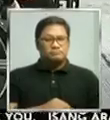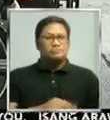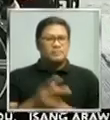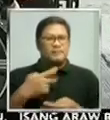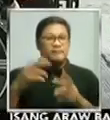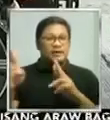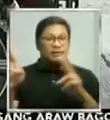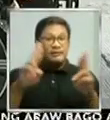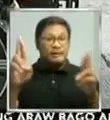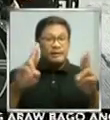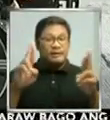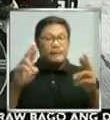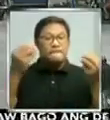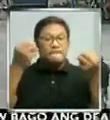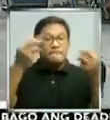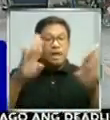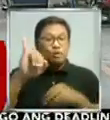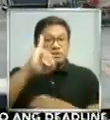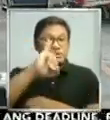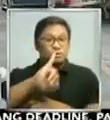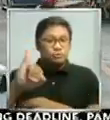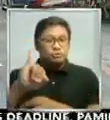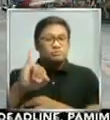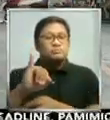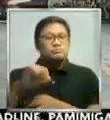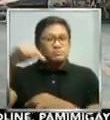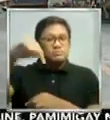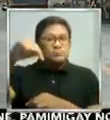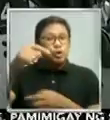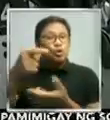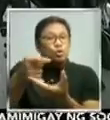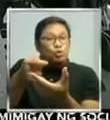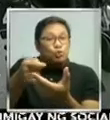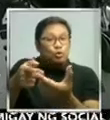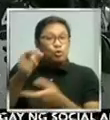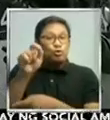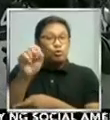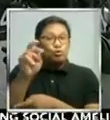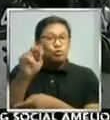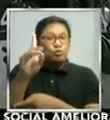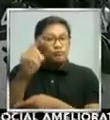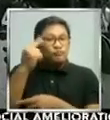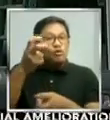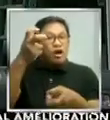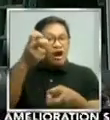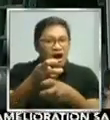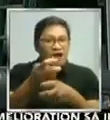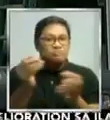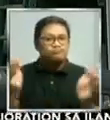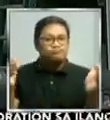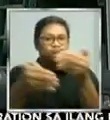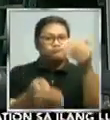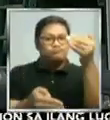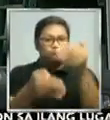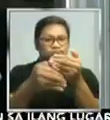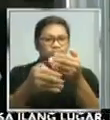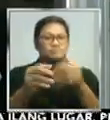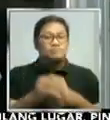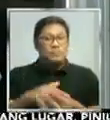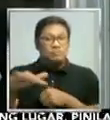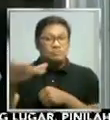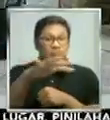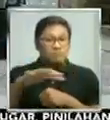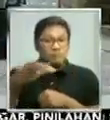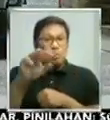Pinaghahanda na ni Manila Mayor Isko Moreno ang mga taga Tondo 1 District sa napipintong hard lockdown sa kanilang lugar. Sakop ng Tondo 1